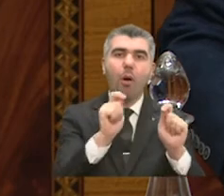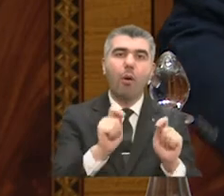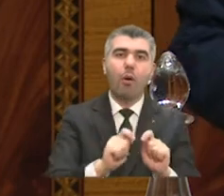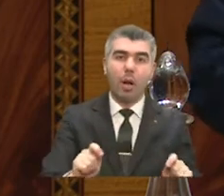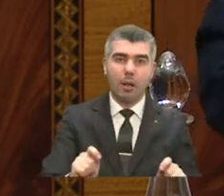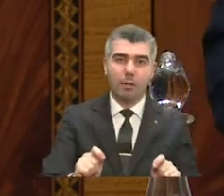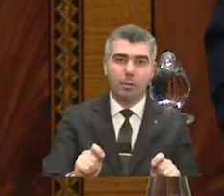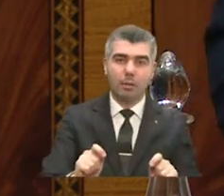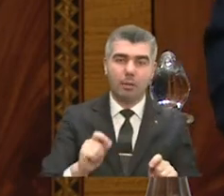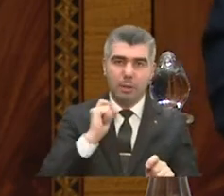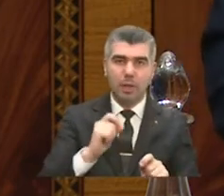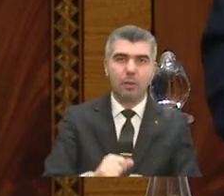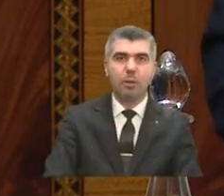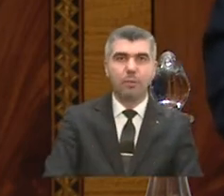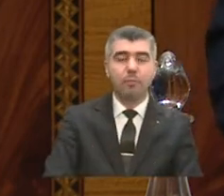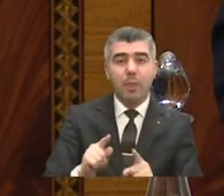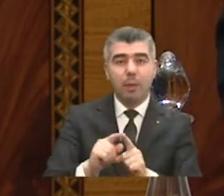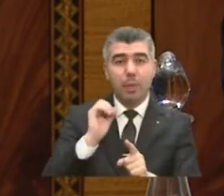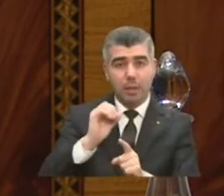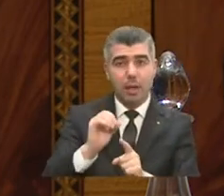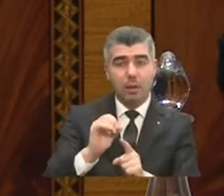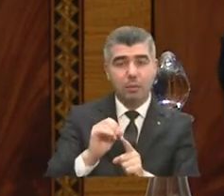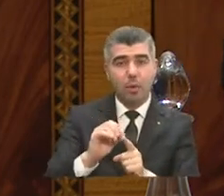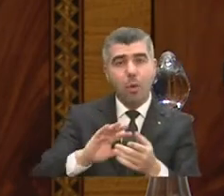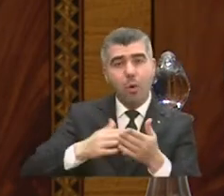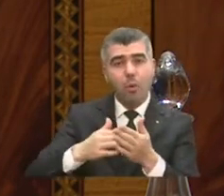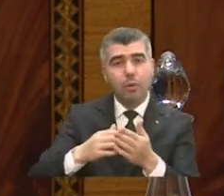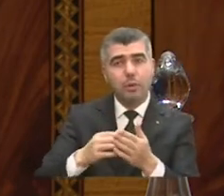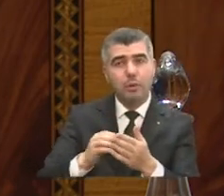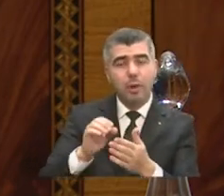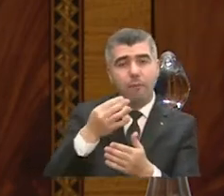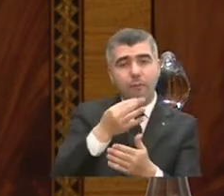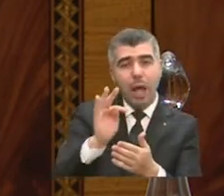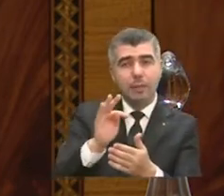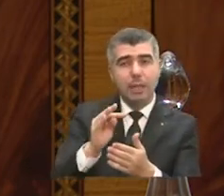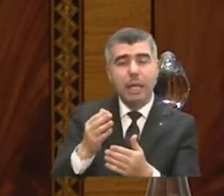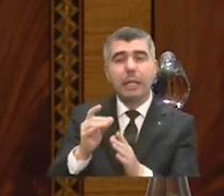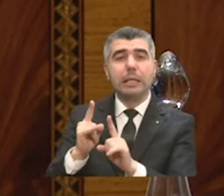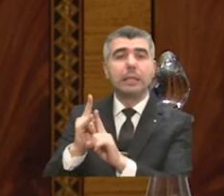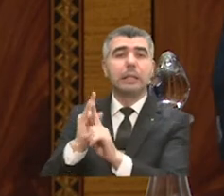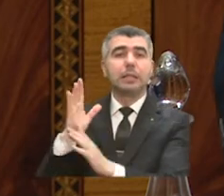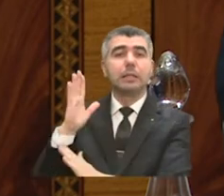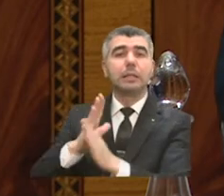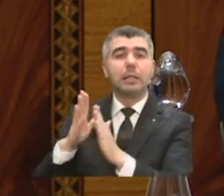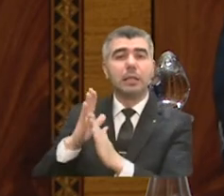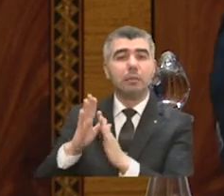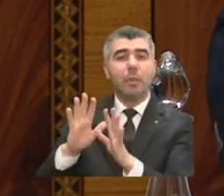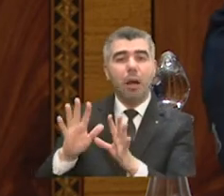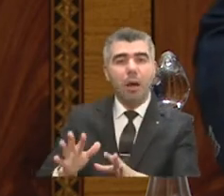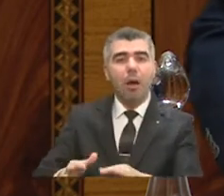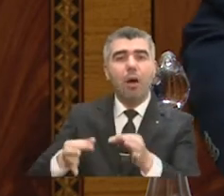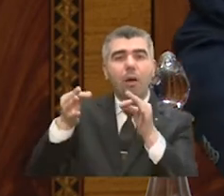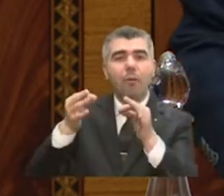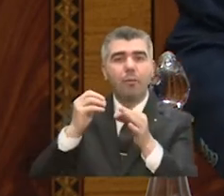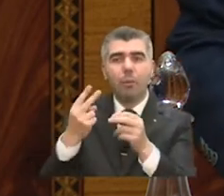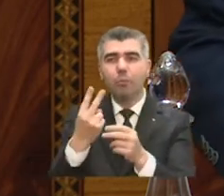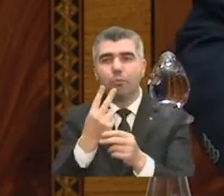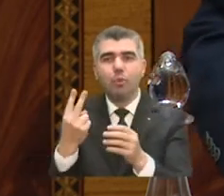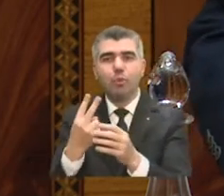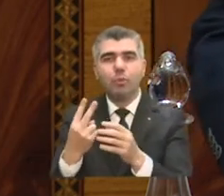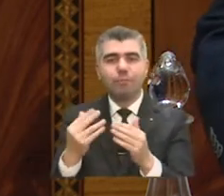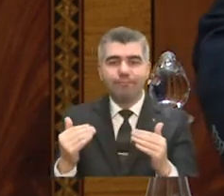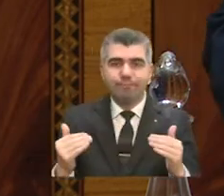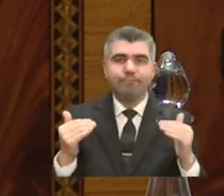mais sur la demande pour la liberté et